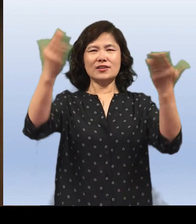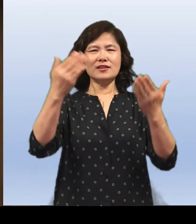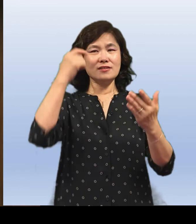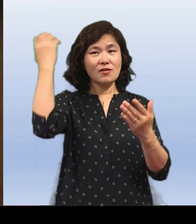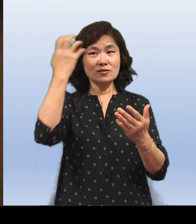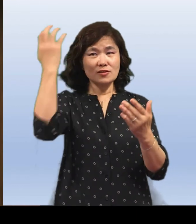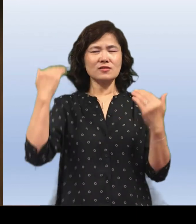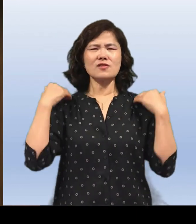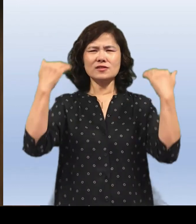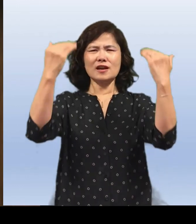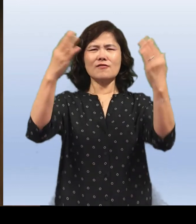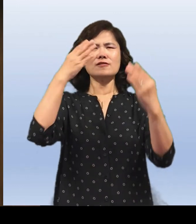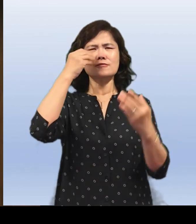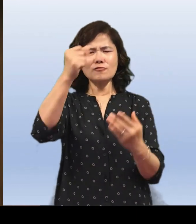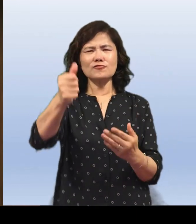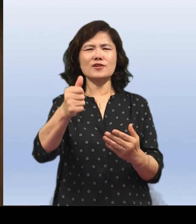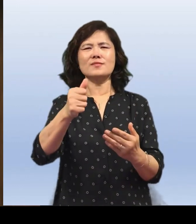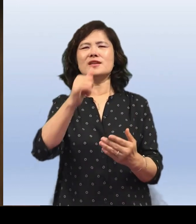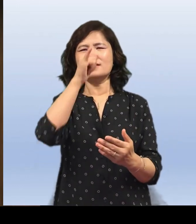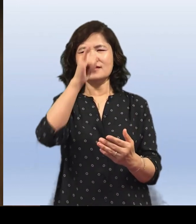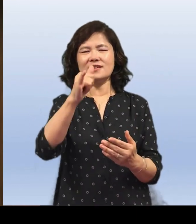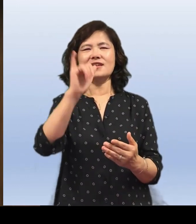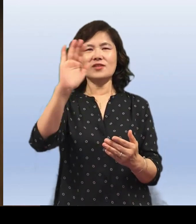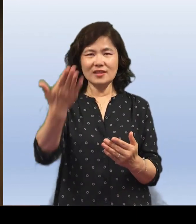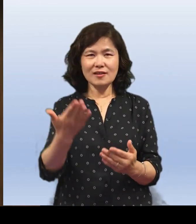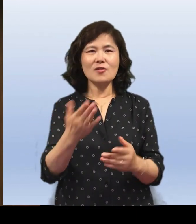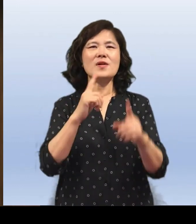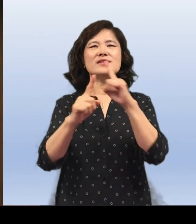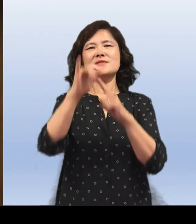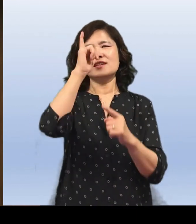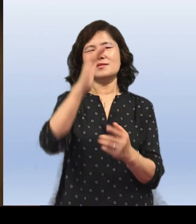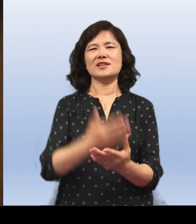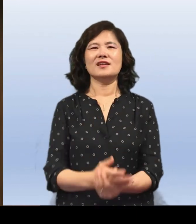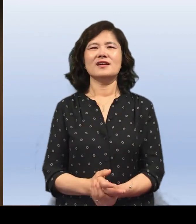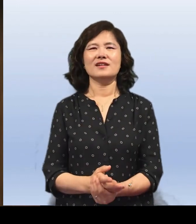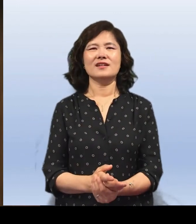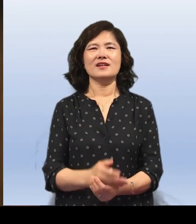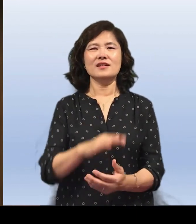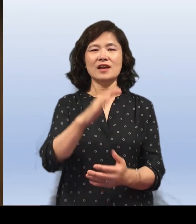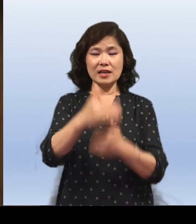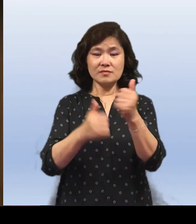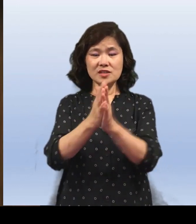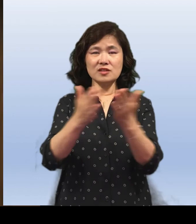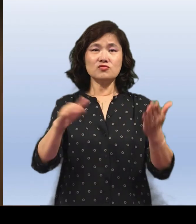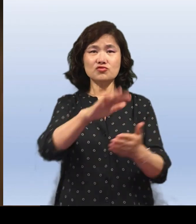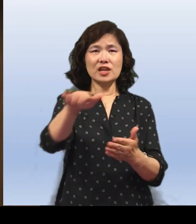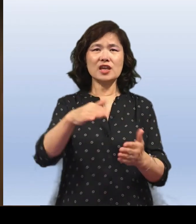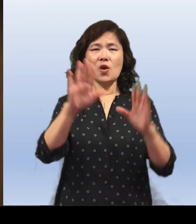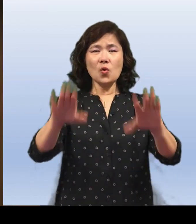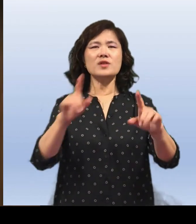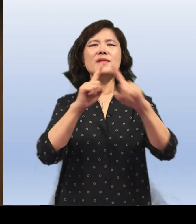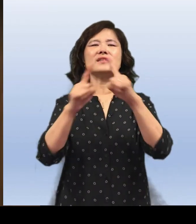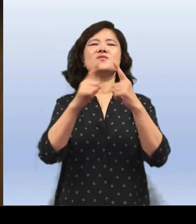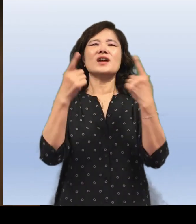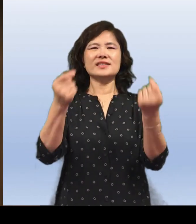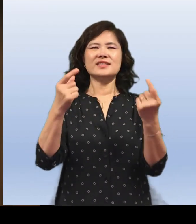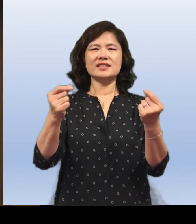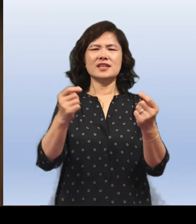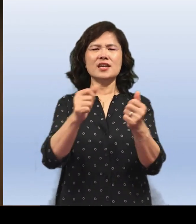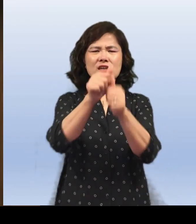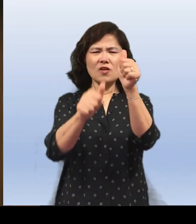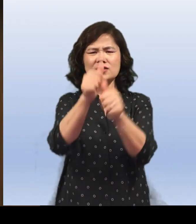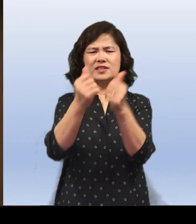성장과 성숙함이 있다라고 말씀하고 있습니다. 여러분, 성경은 우리에게 오늘 본문과 같이